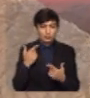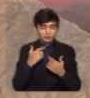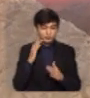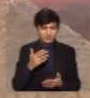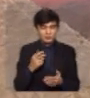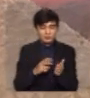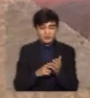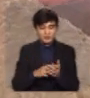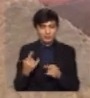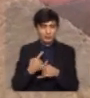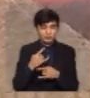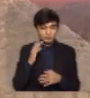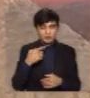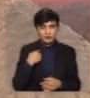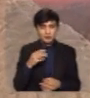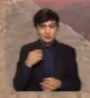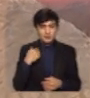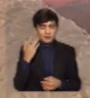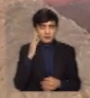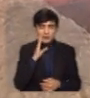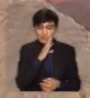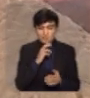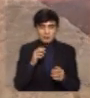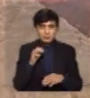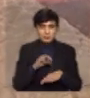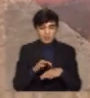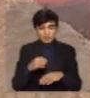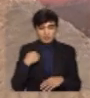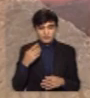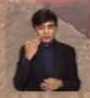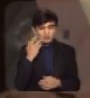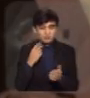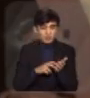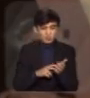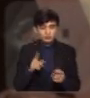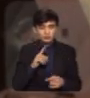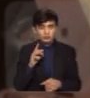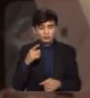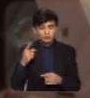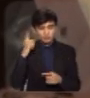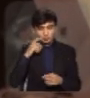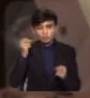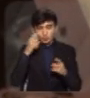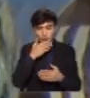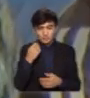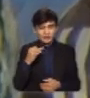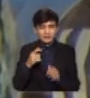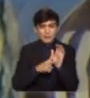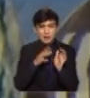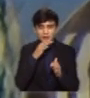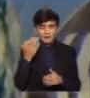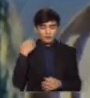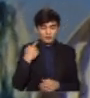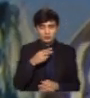Мама болеет, всегда боюсь. Она нас с братом после приступов не узнает. Нам иногда страшно. Отец мальчиков умер почти 7 лет назад.